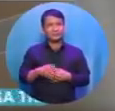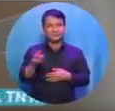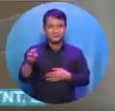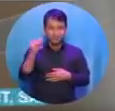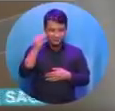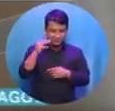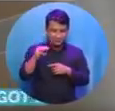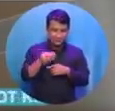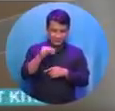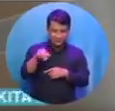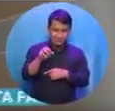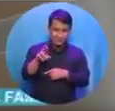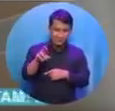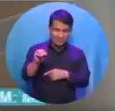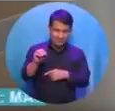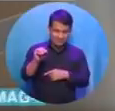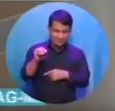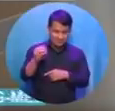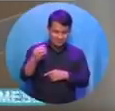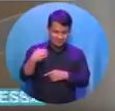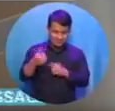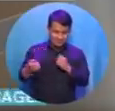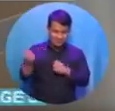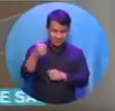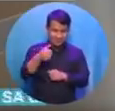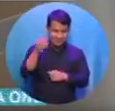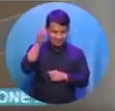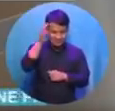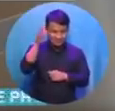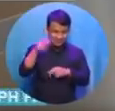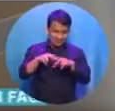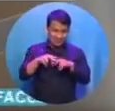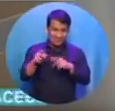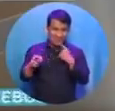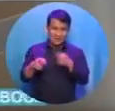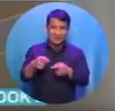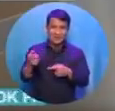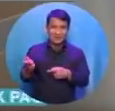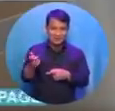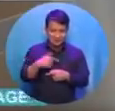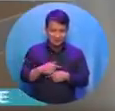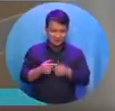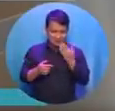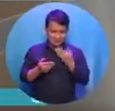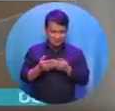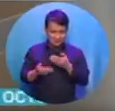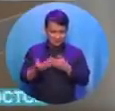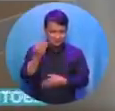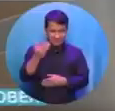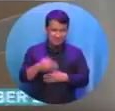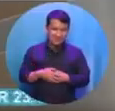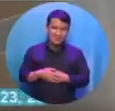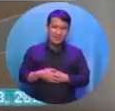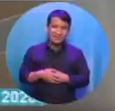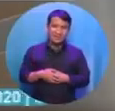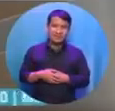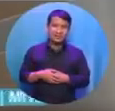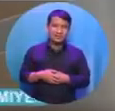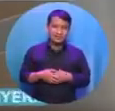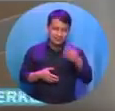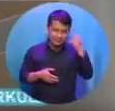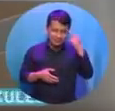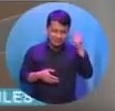Major Roel Kabakungan, Chief of Police ng Bugalyon, Pangasinan. Major, good morning po.